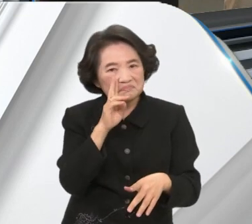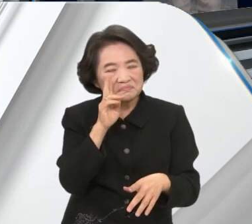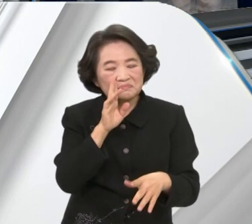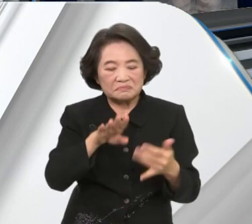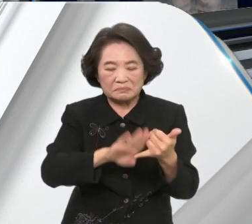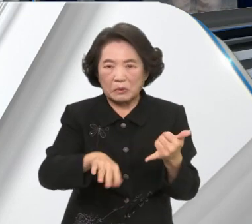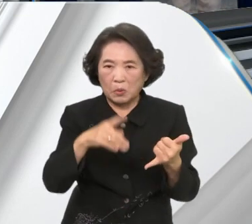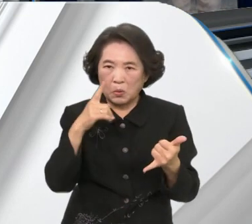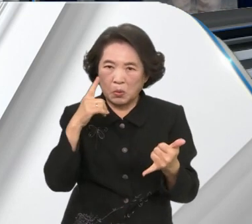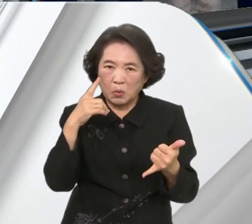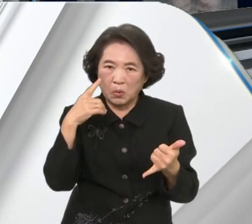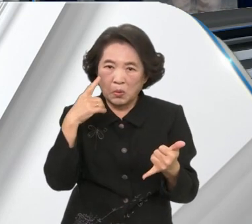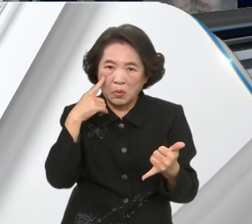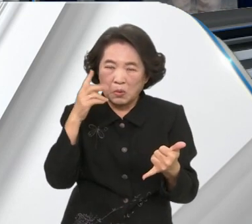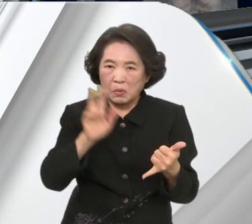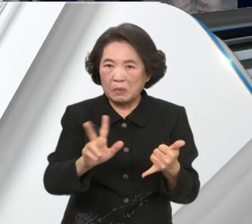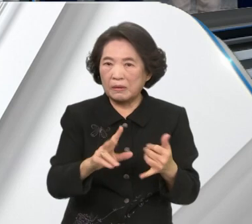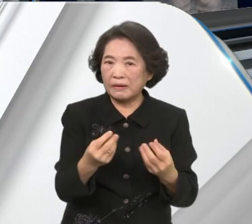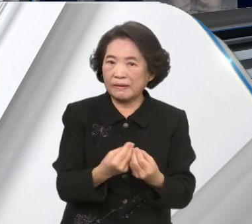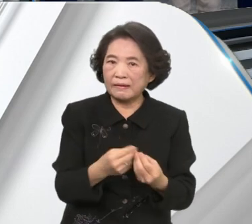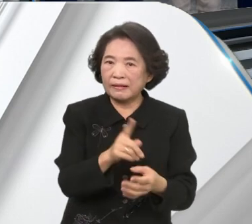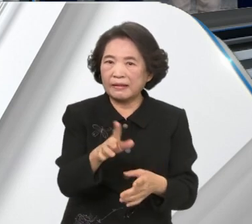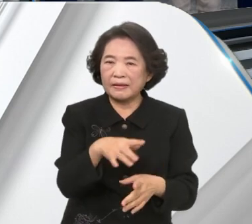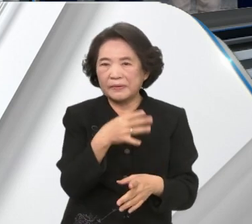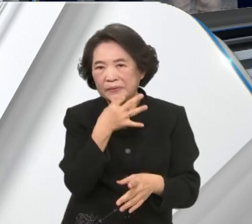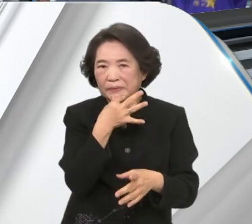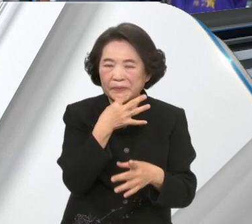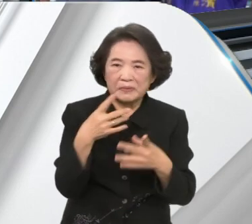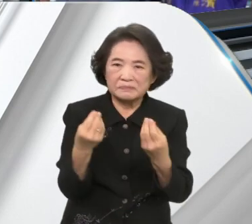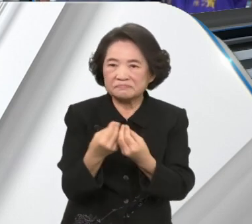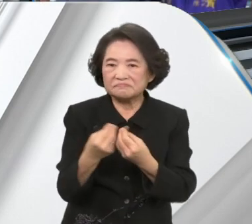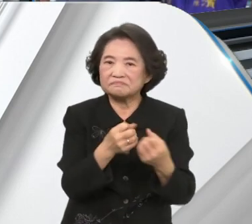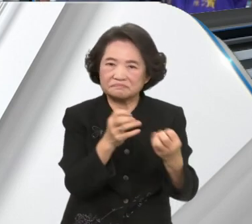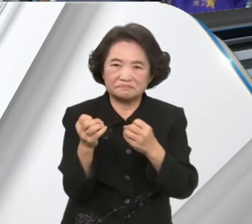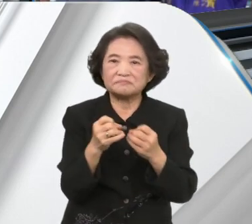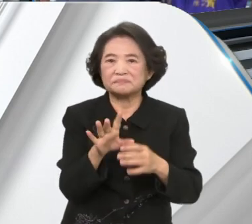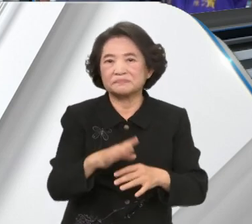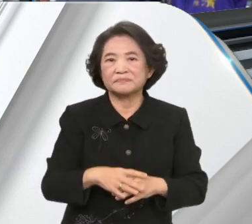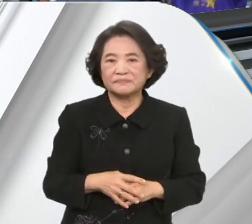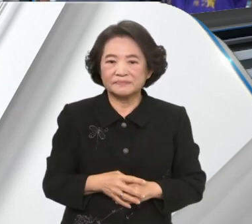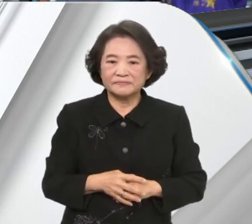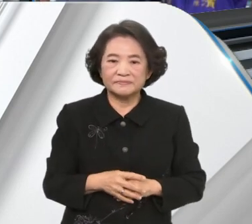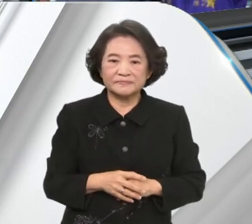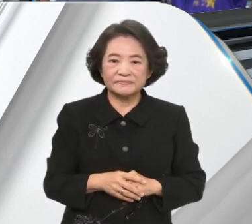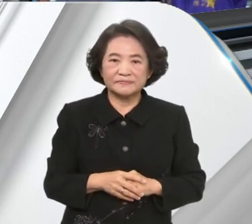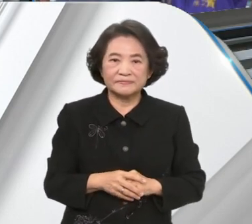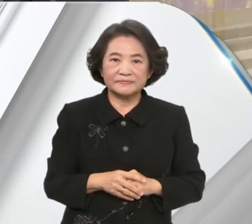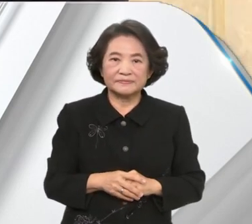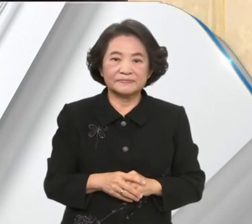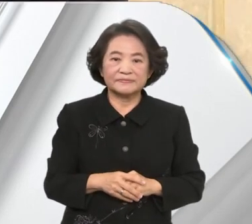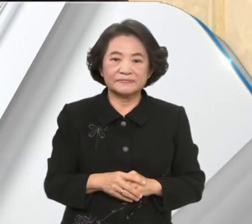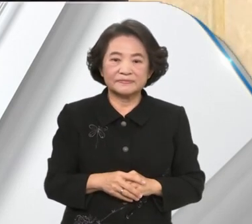引起朝野有人质疑讲，也南北来比呢，客冲是北部。